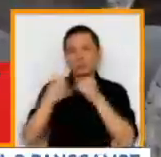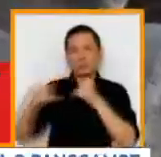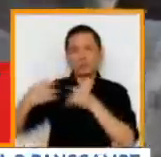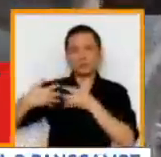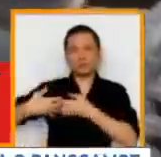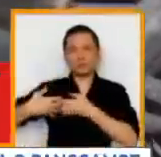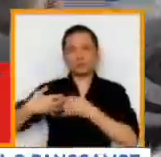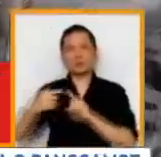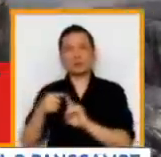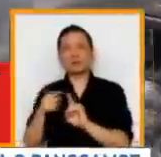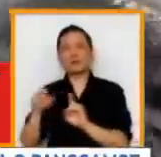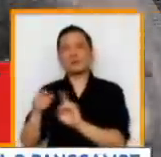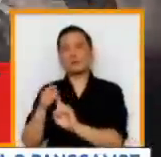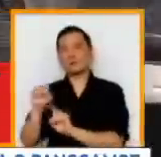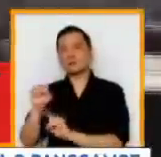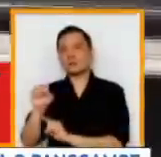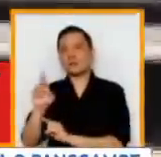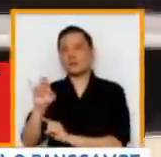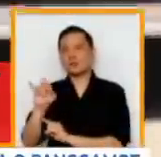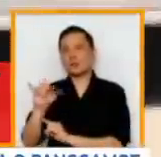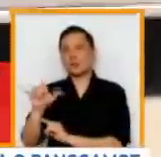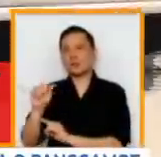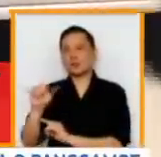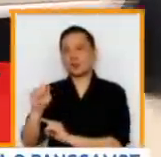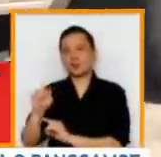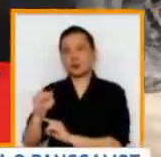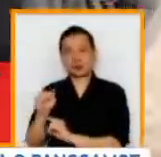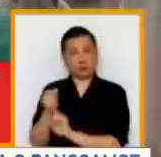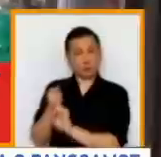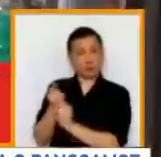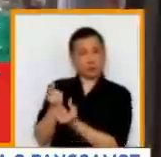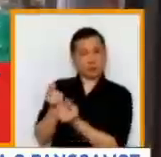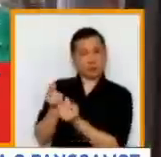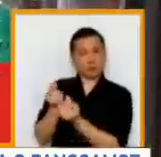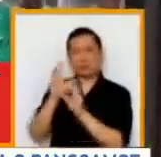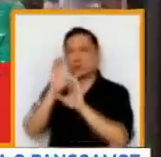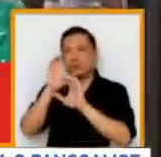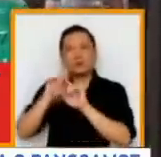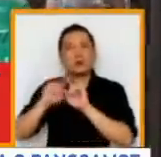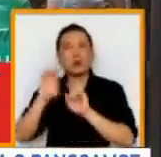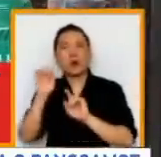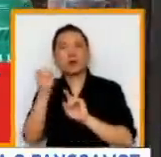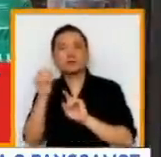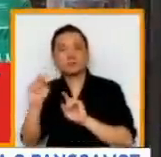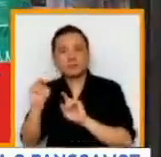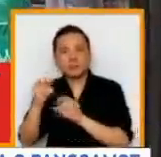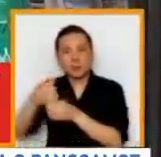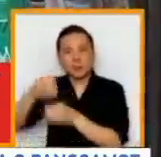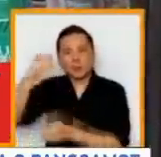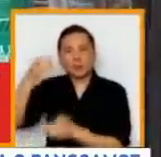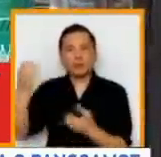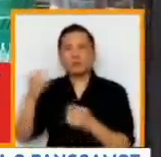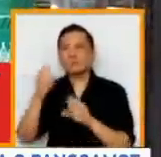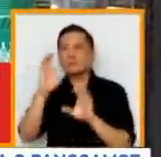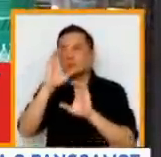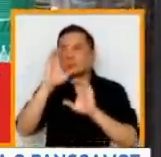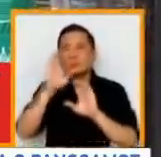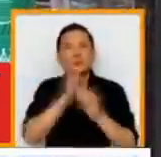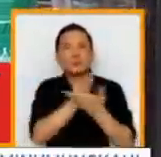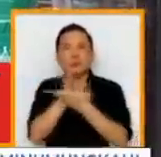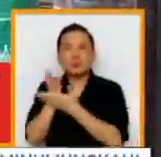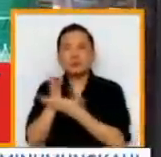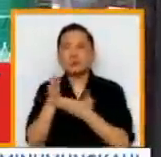Sariaya. Naghanap daw siya ng mga oxygen tanks sa iba't ibang lugar at pinalagyan na niya ng laman na libreng magagamit ng